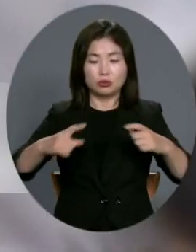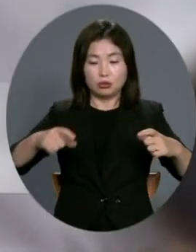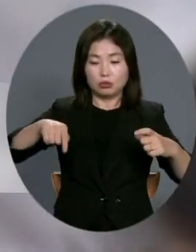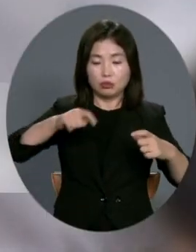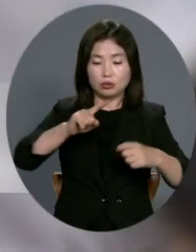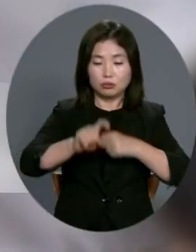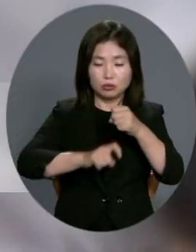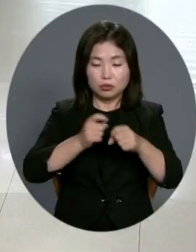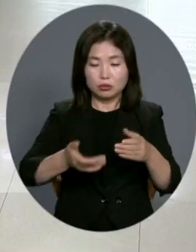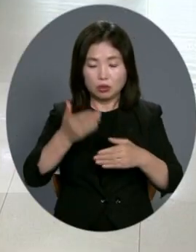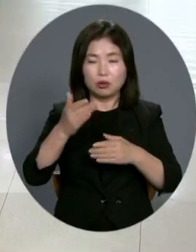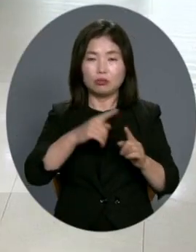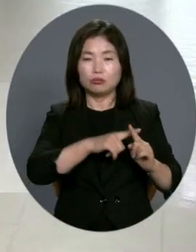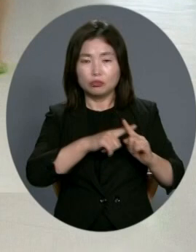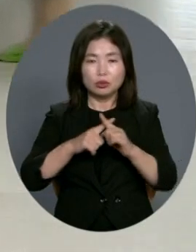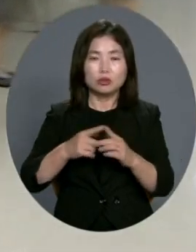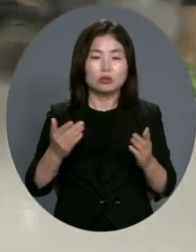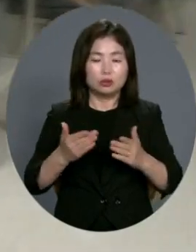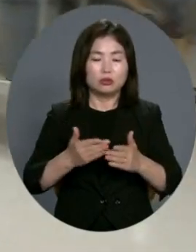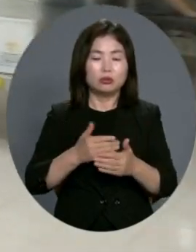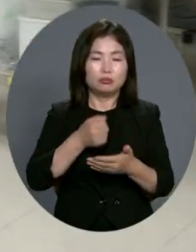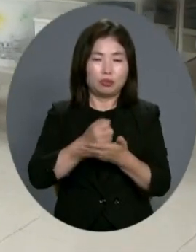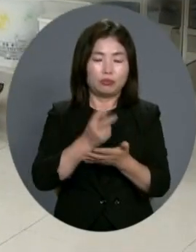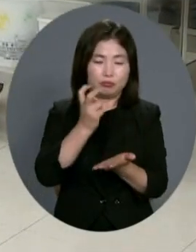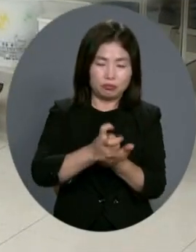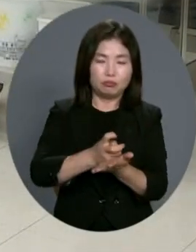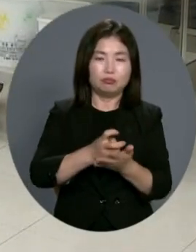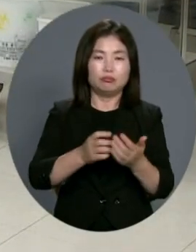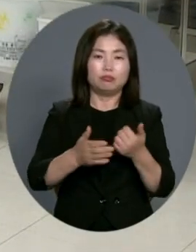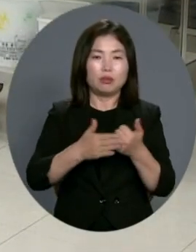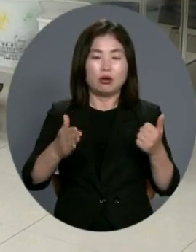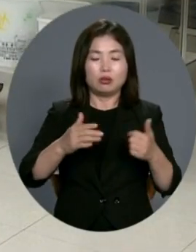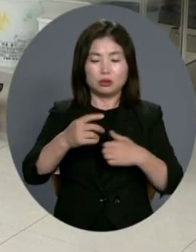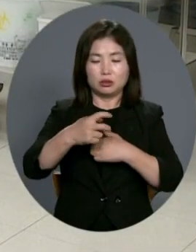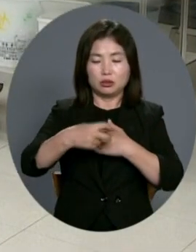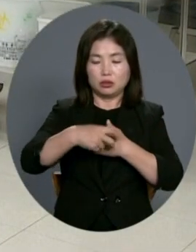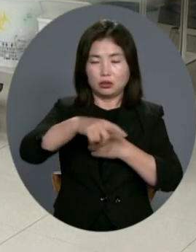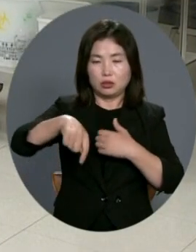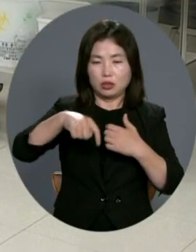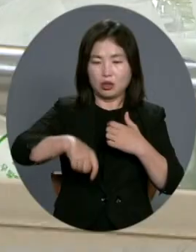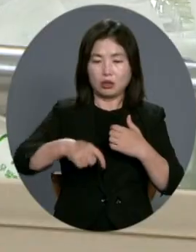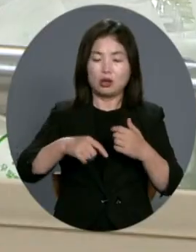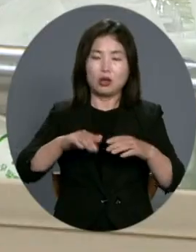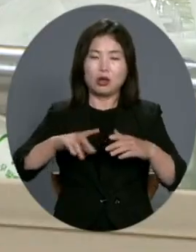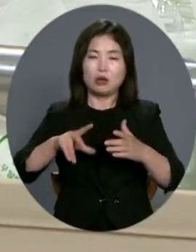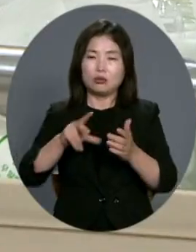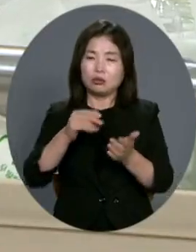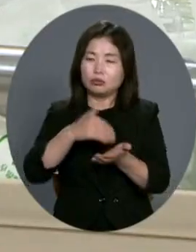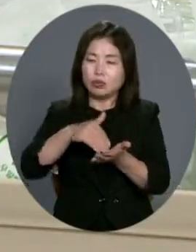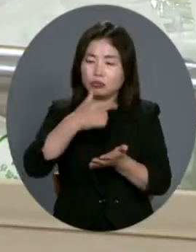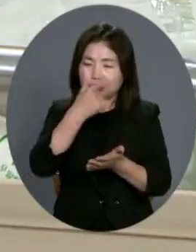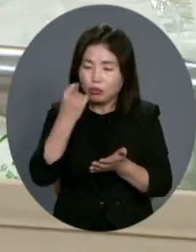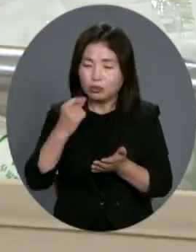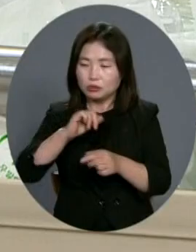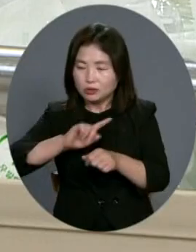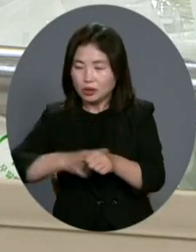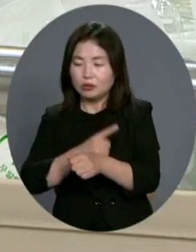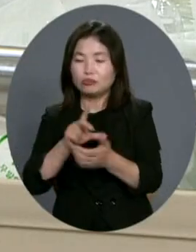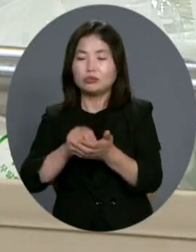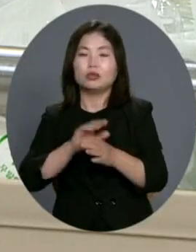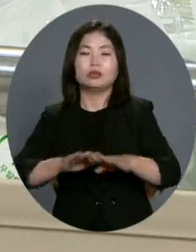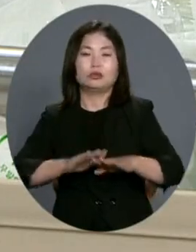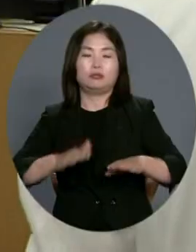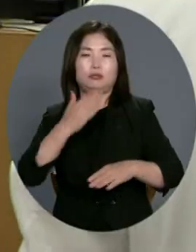10년 이상 의무적으로 근무하도록 해 절대적으로 부족한 지역 의료인력 확보에 물꼬를 트겠다는 구상도